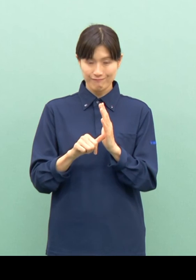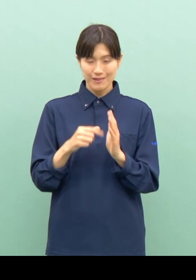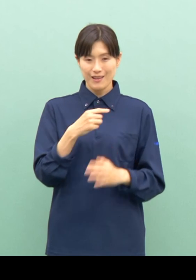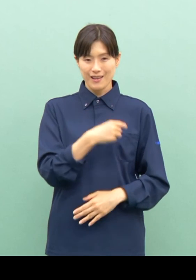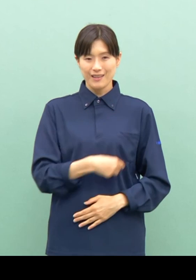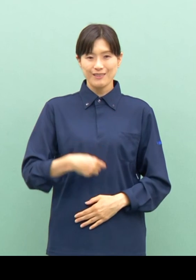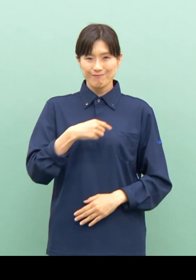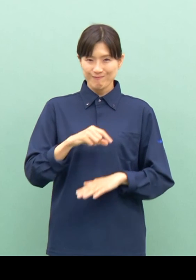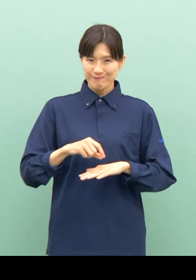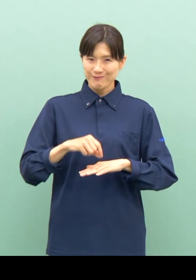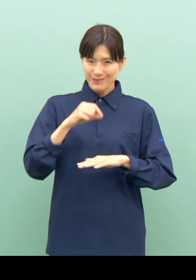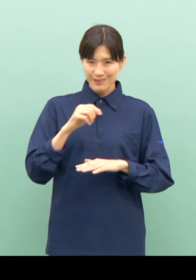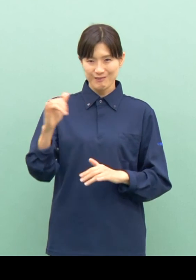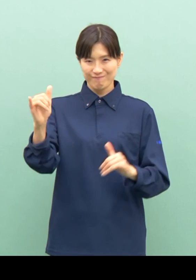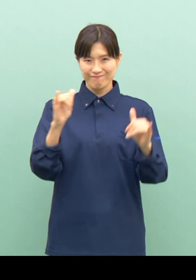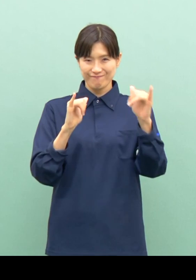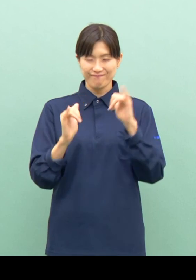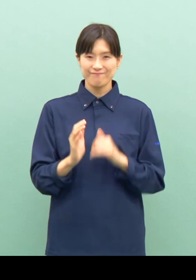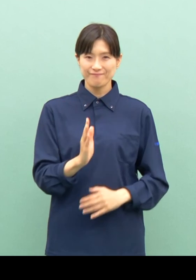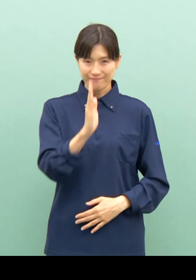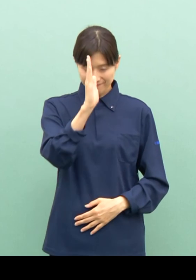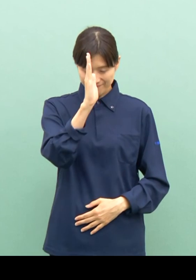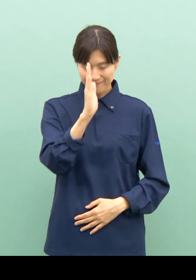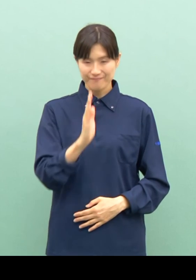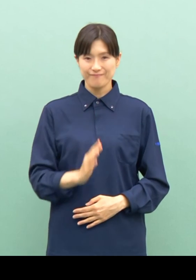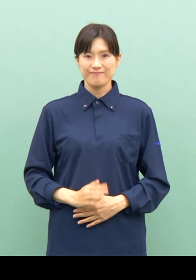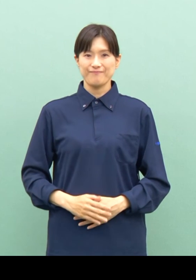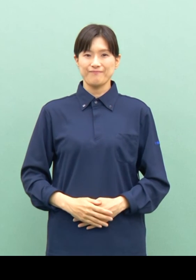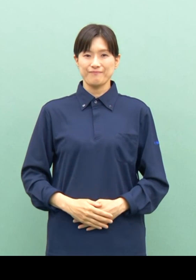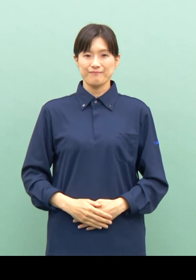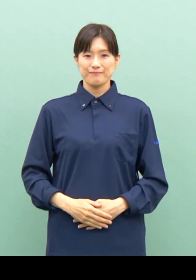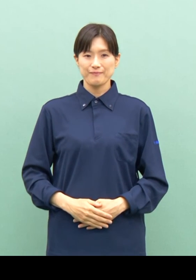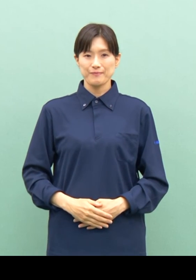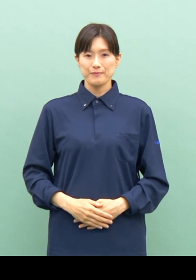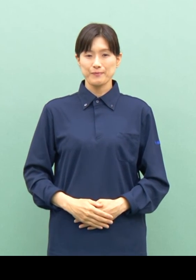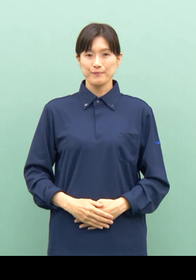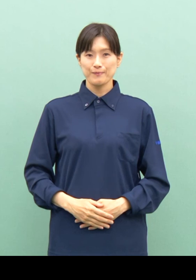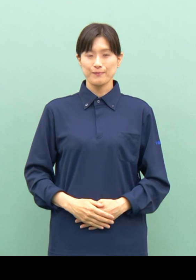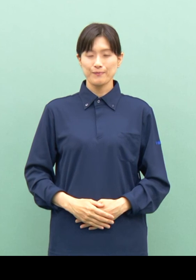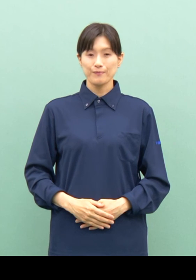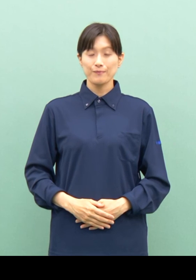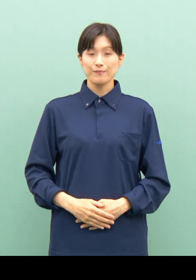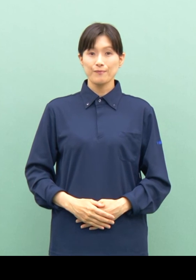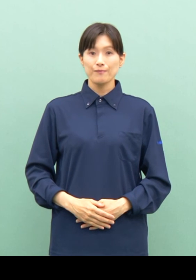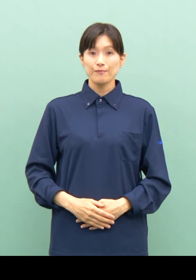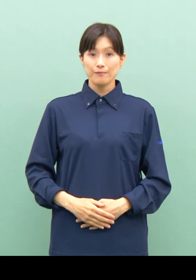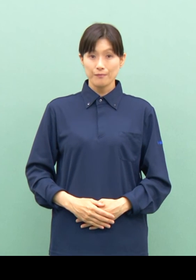は、長崎県ペアレントメンター事務局にお気軽にご相談ください。